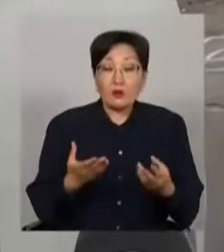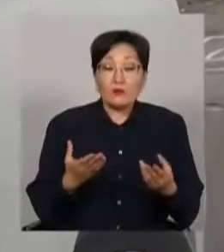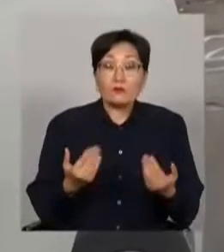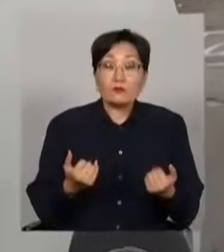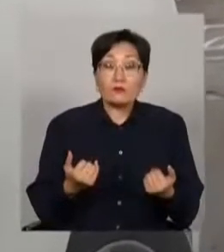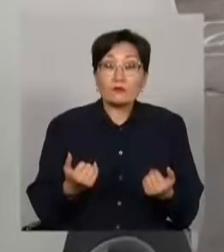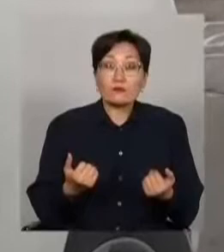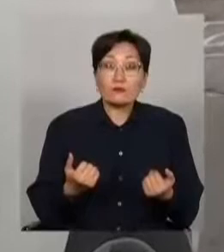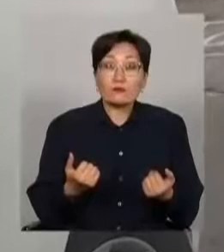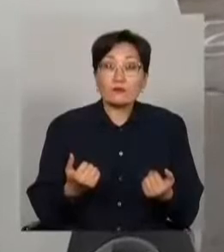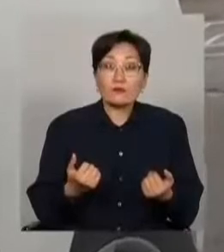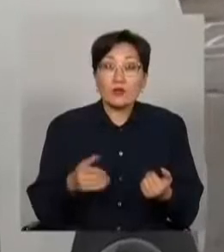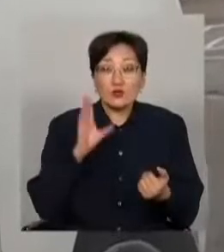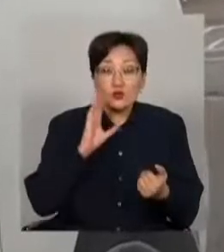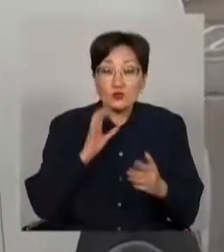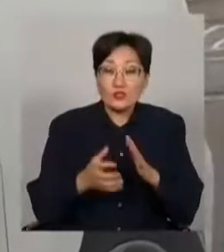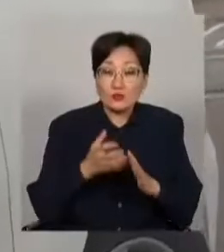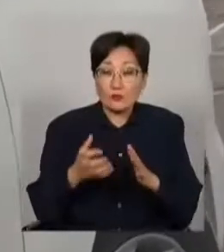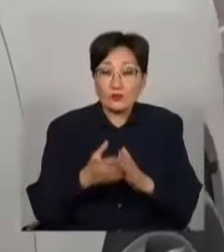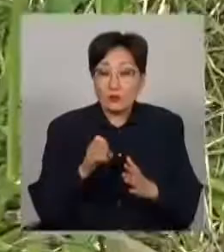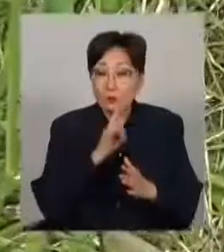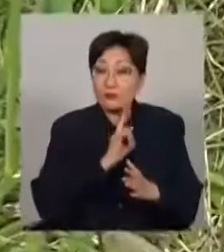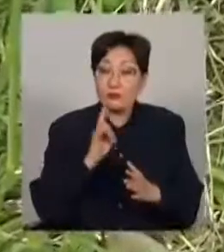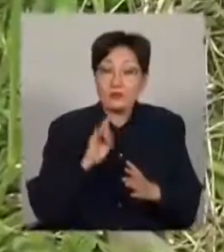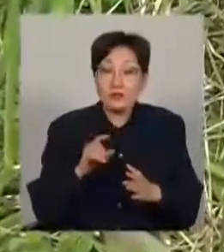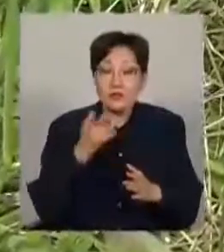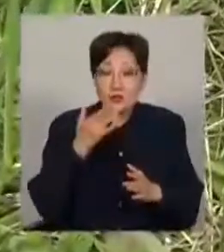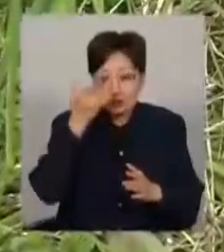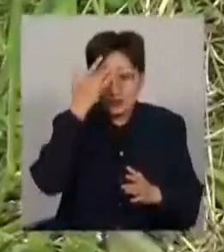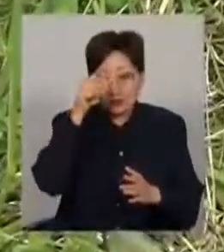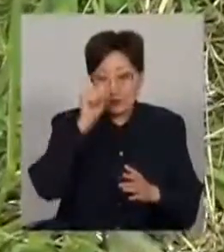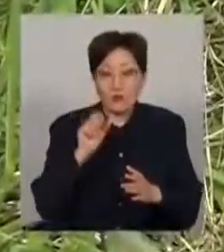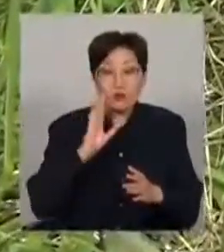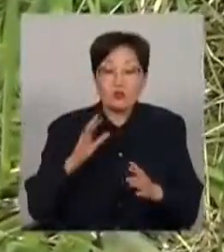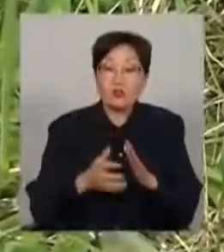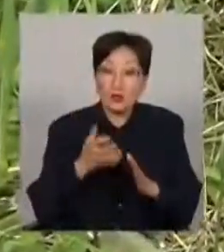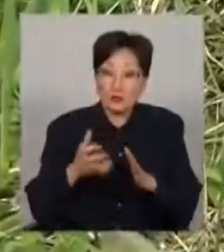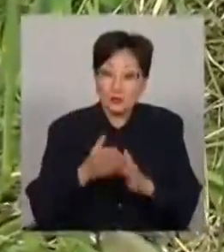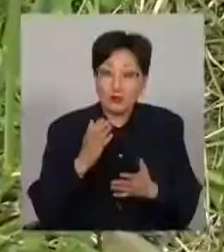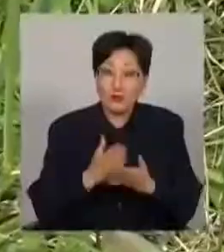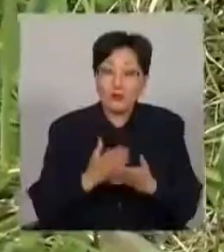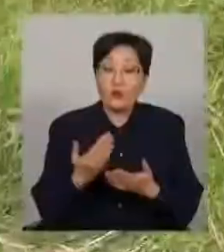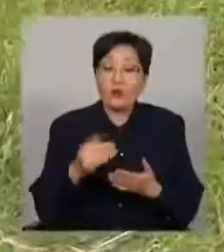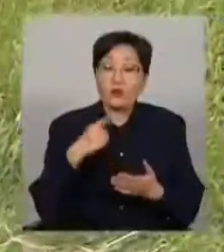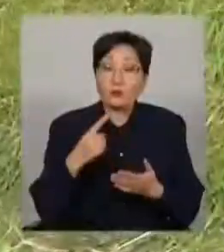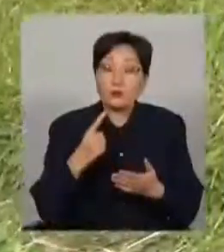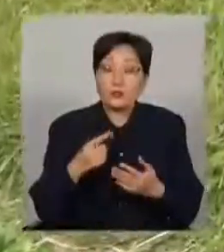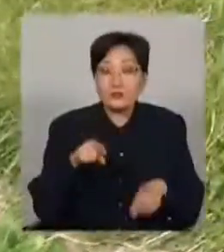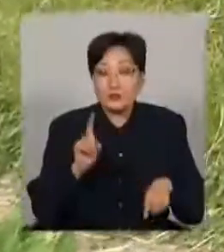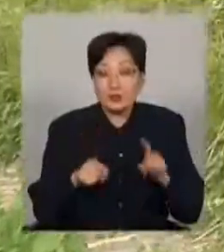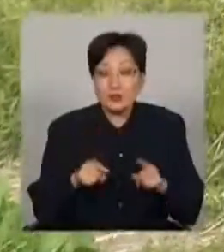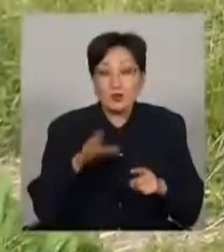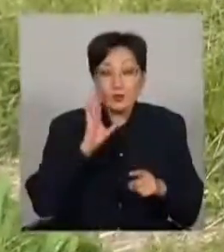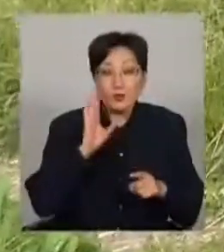су кішкене жетіп кіремейді. Гүлжахан Сауданбекова жаз келсе су тапшылығын көретіндердің бірі. Тұрғынның сөзіне сенсек, кейде